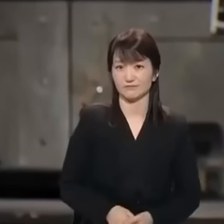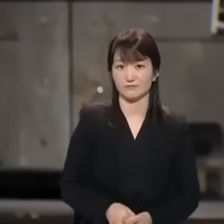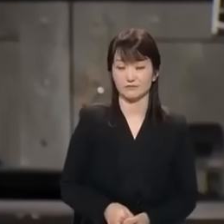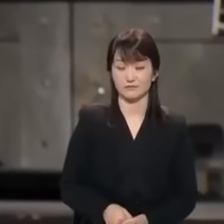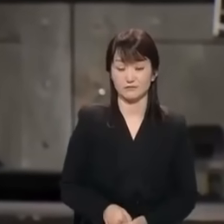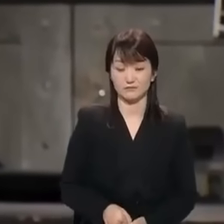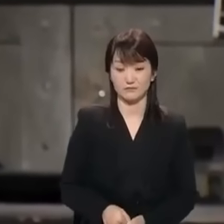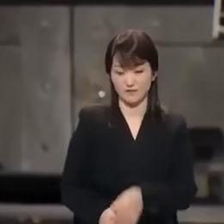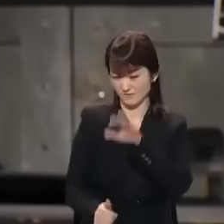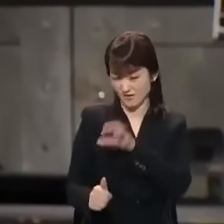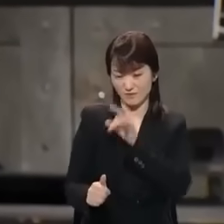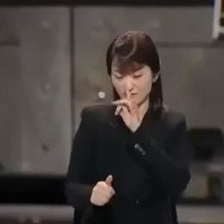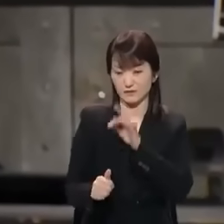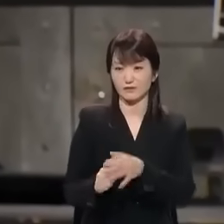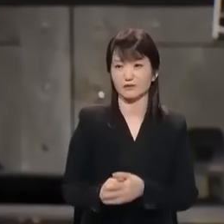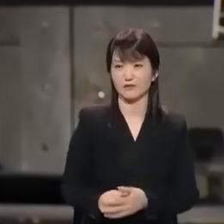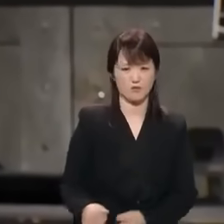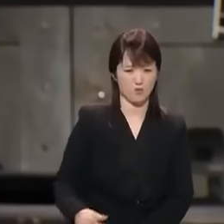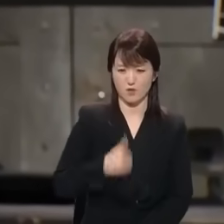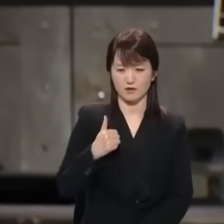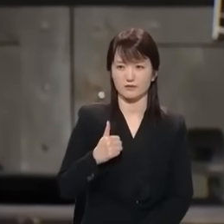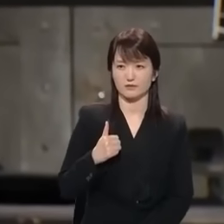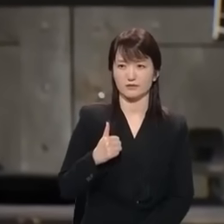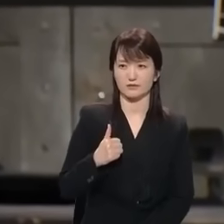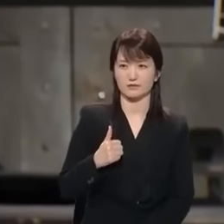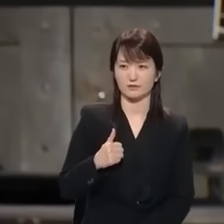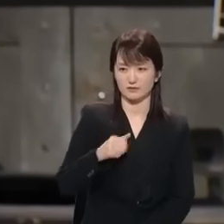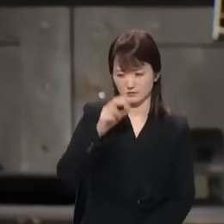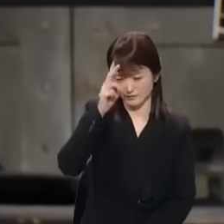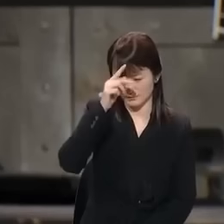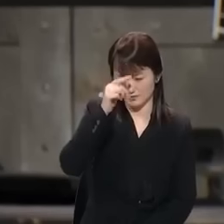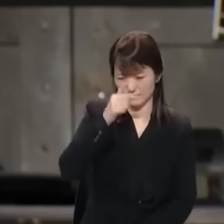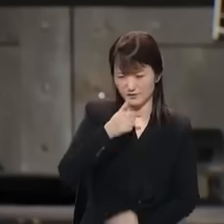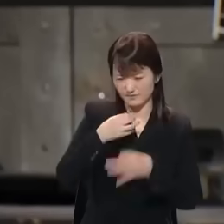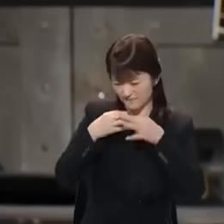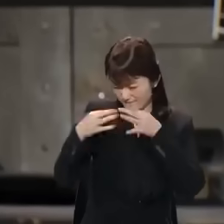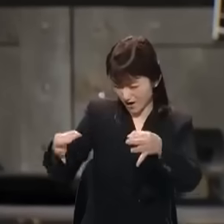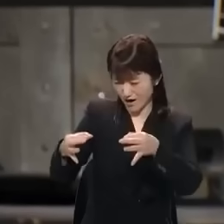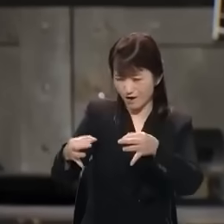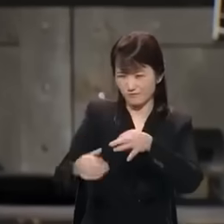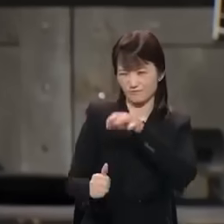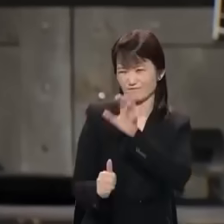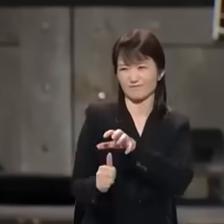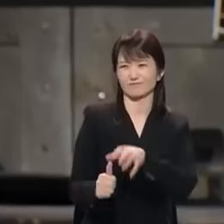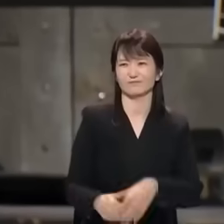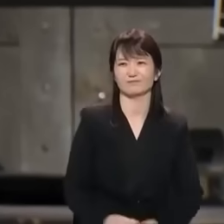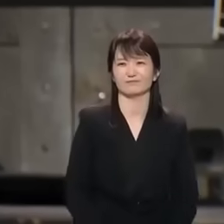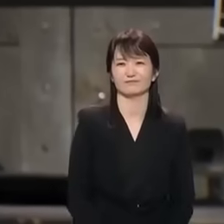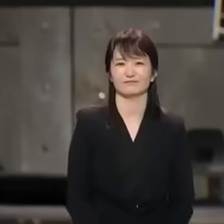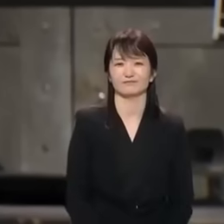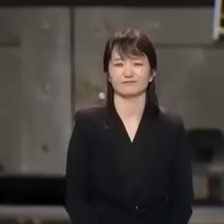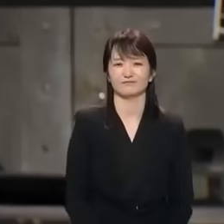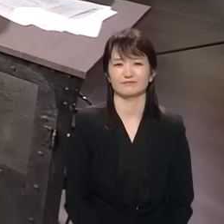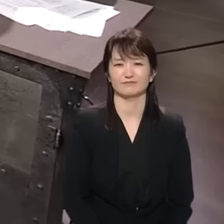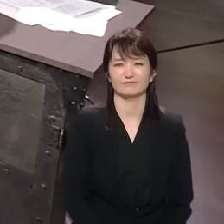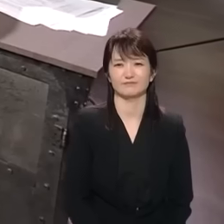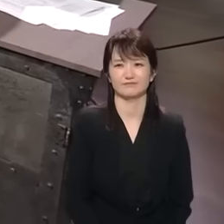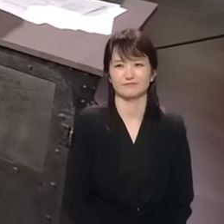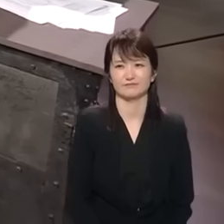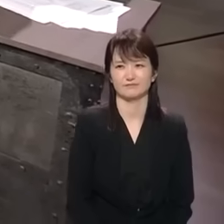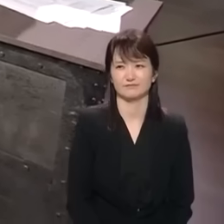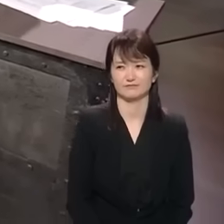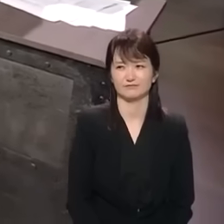됩니다 하지만은 너무 화나니까 그 경찰관이 조금 그렇게 큰 소리를 친 거 같아요 아 그래요 자 교수님